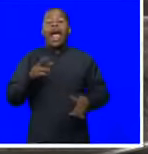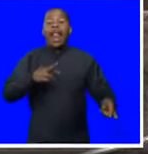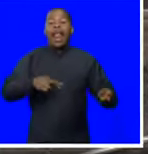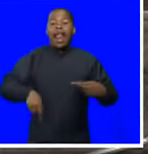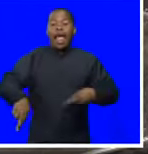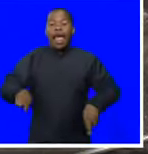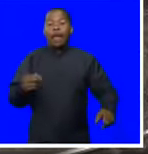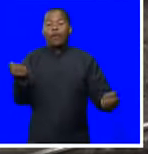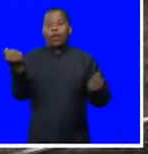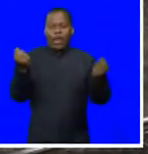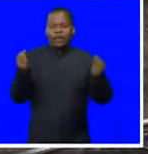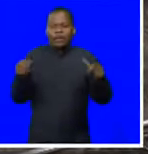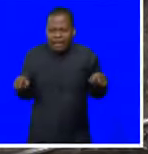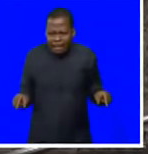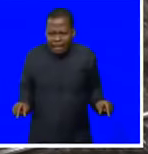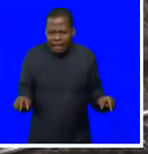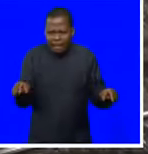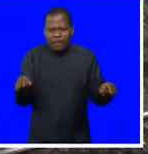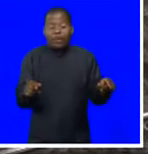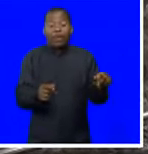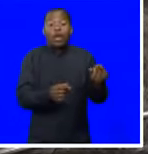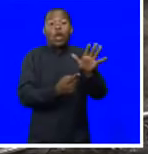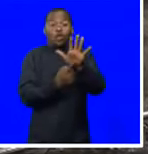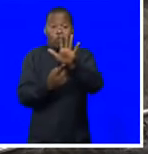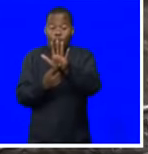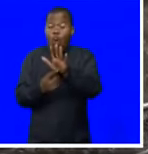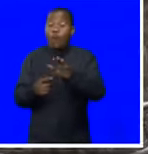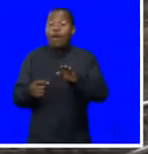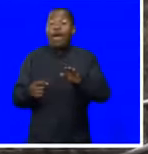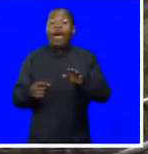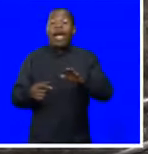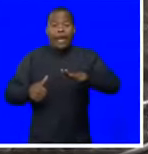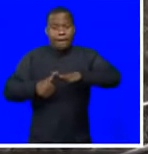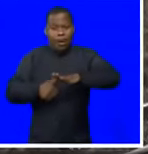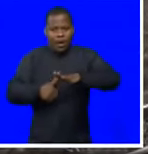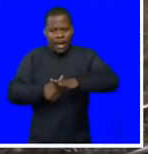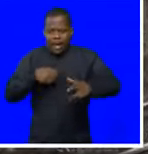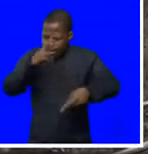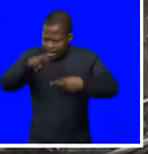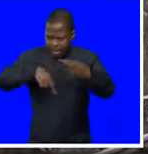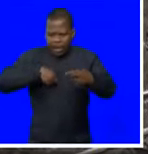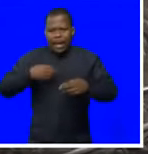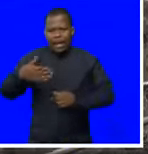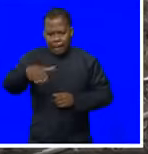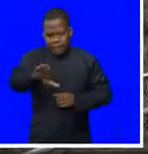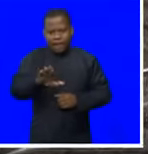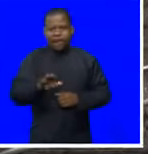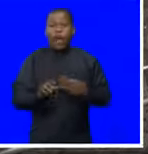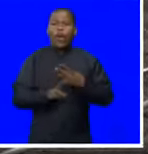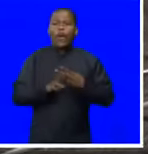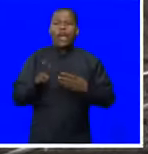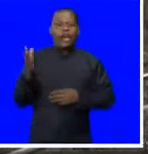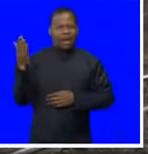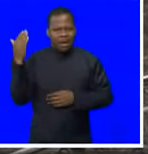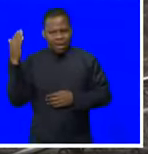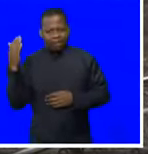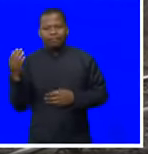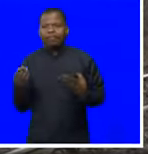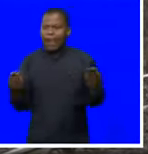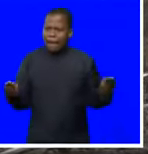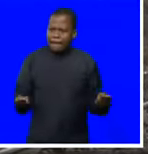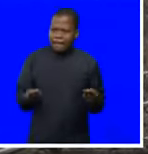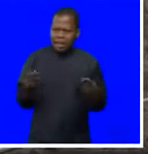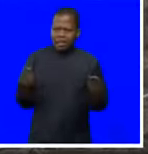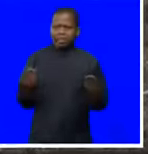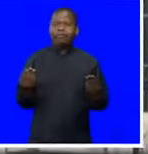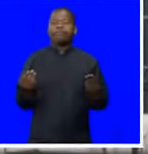letfolakala kulama level crossings. Singapane sibonile mhlambe kulamala ngalendlulile ukuthi itenyuka tingoti bamfla bashayiswa